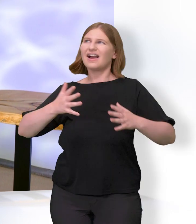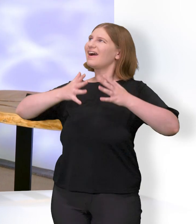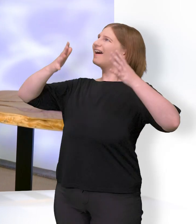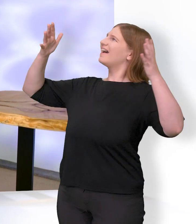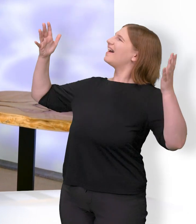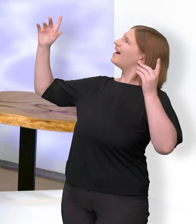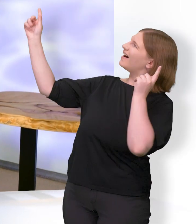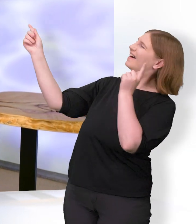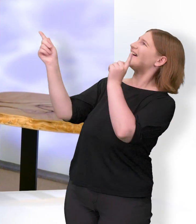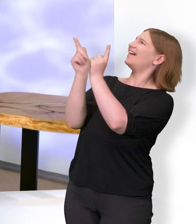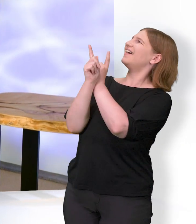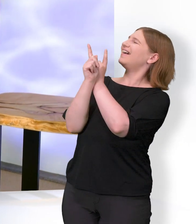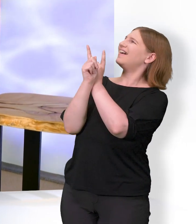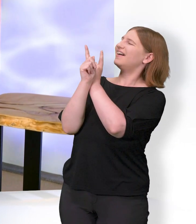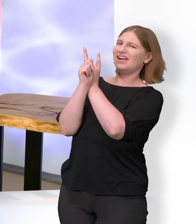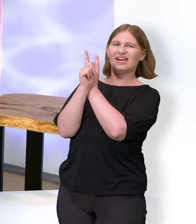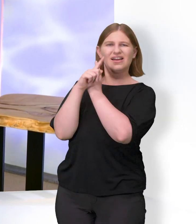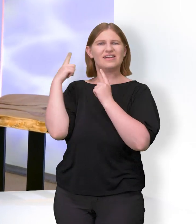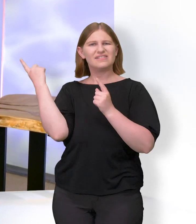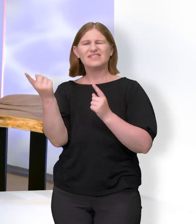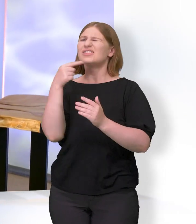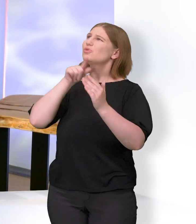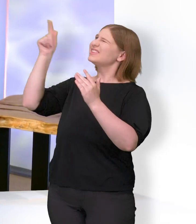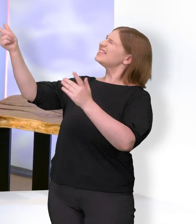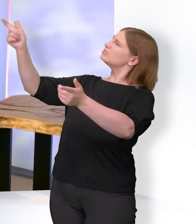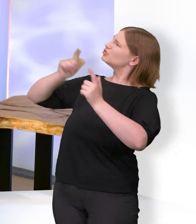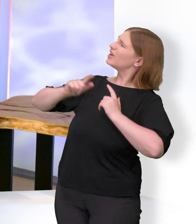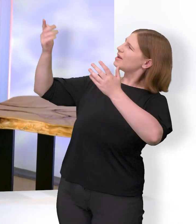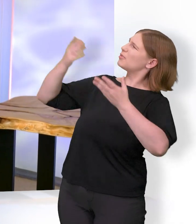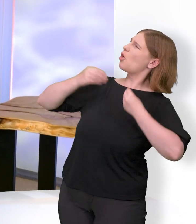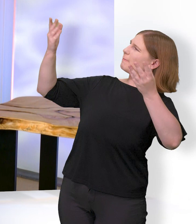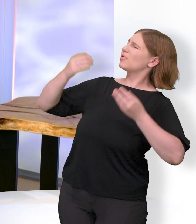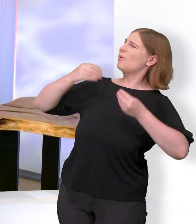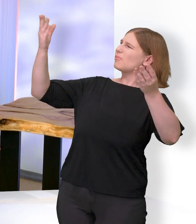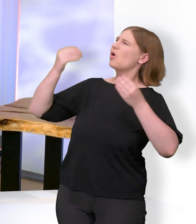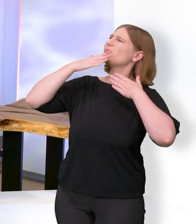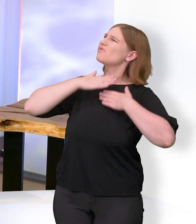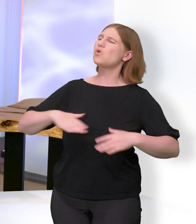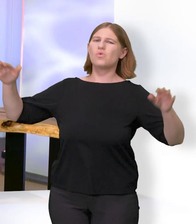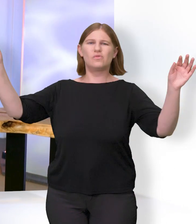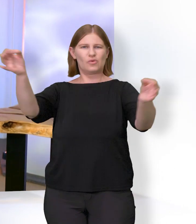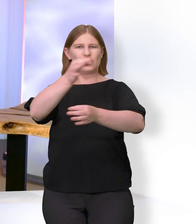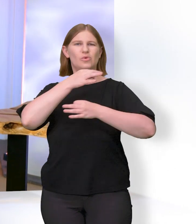vor dir stehen und von dir empfangen, uns beschenken lassen, uns wohltun lassen.